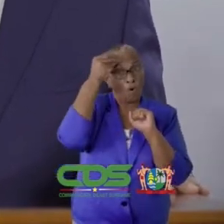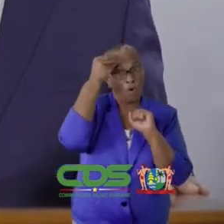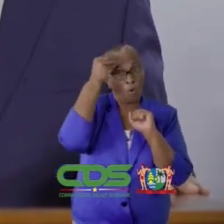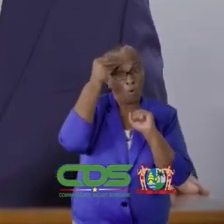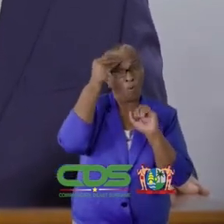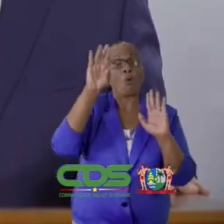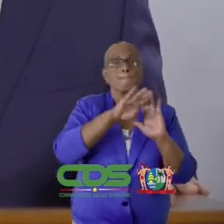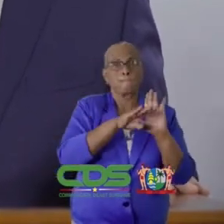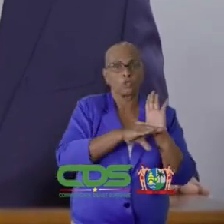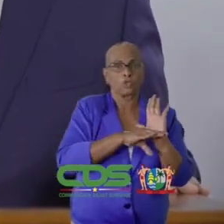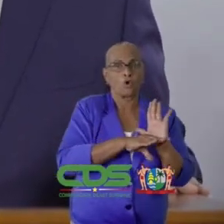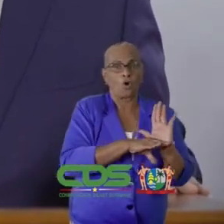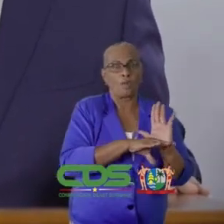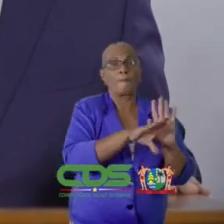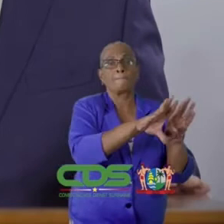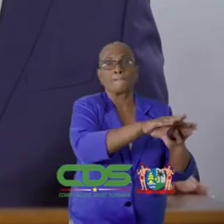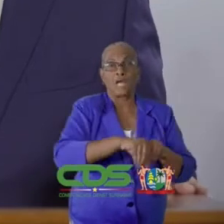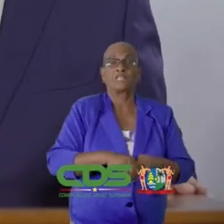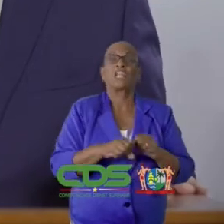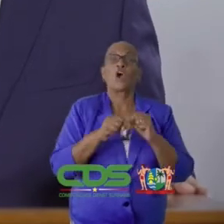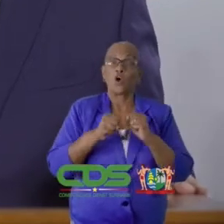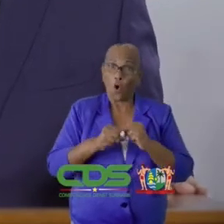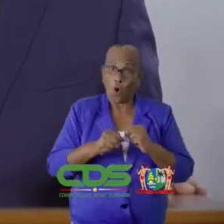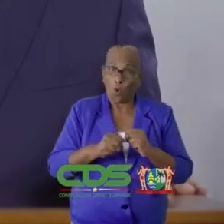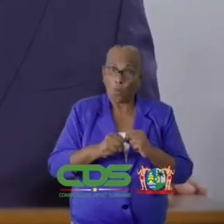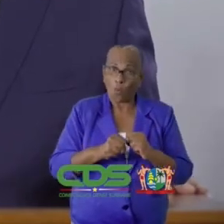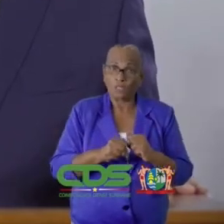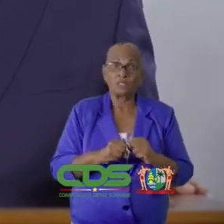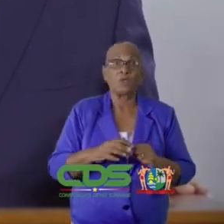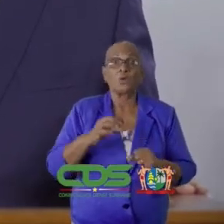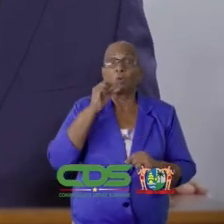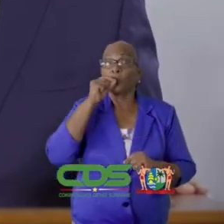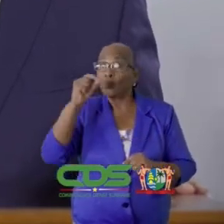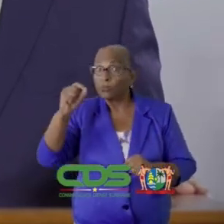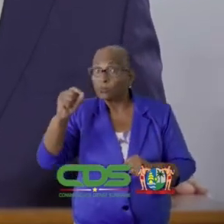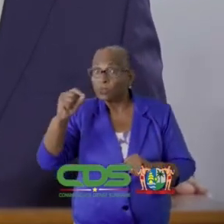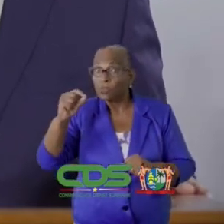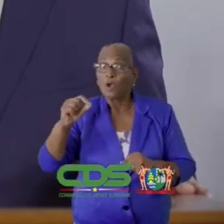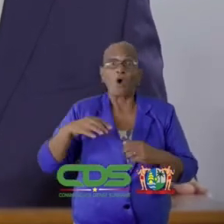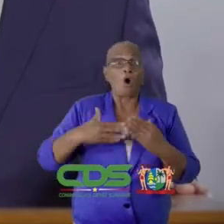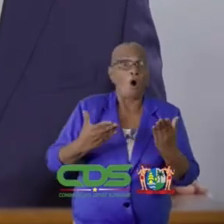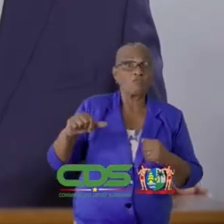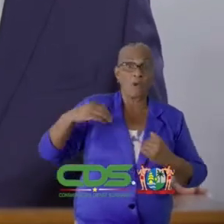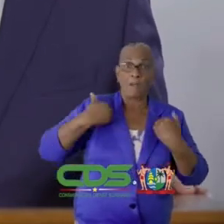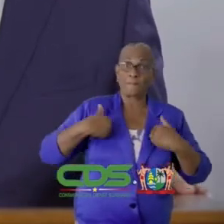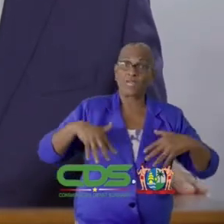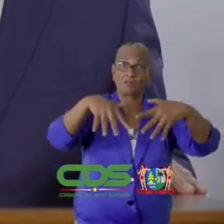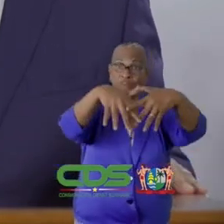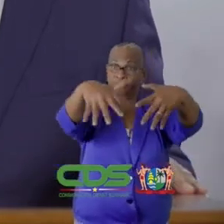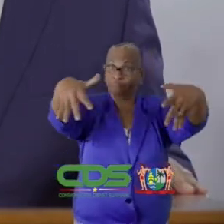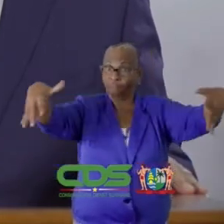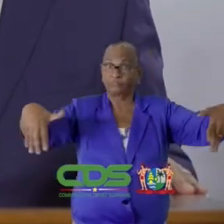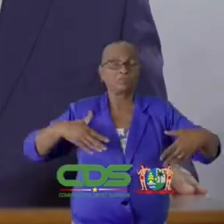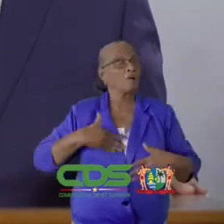de desbetreffende protocollen. Echter, zonder scheidsrechters en of